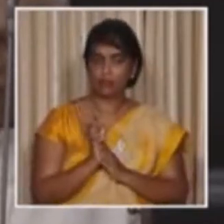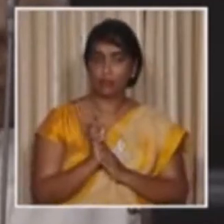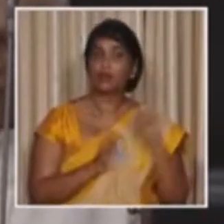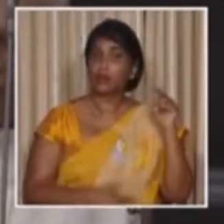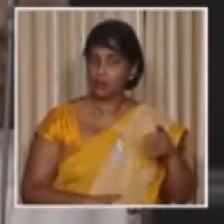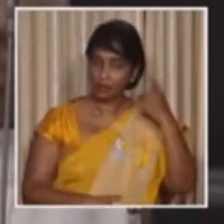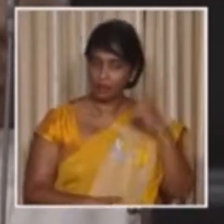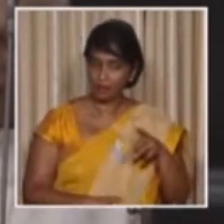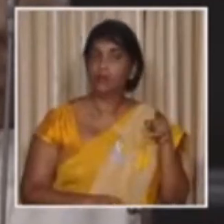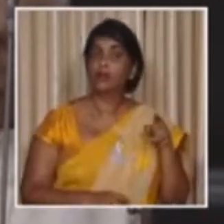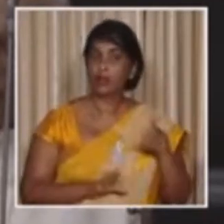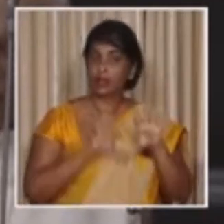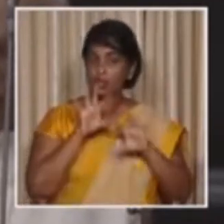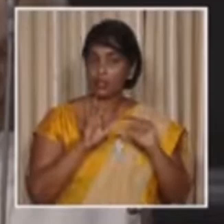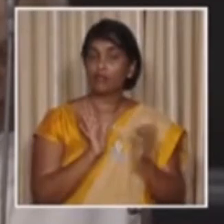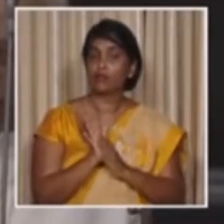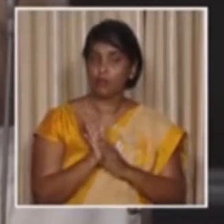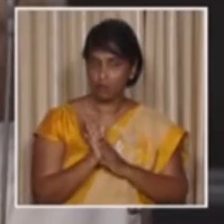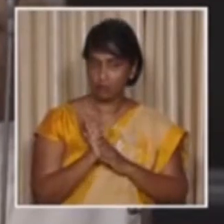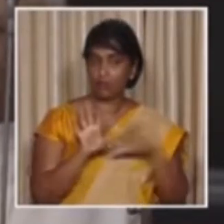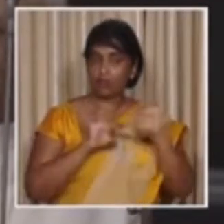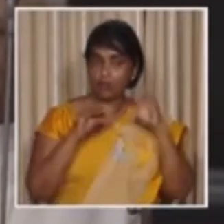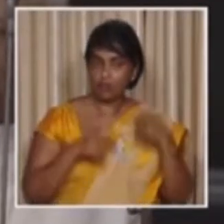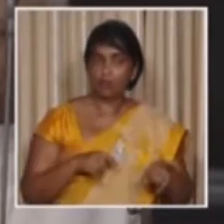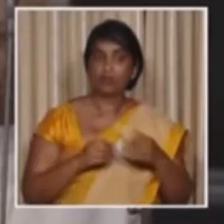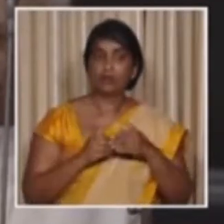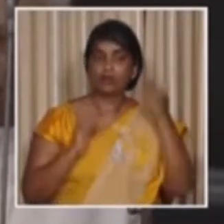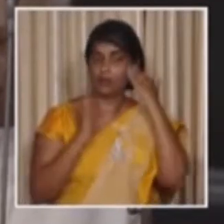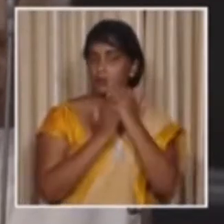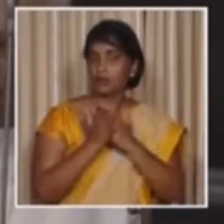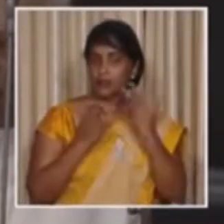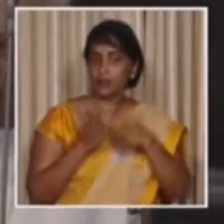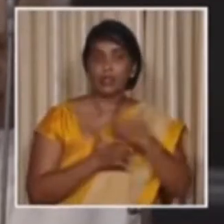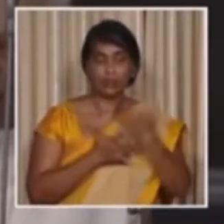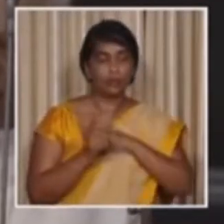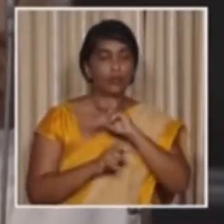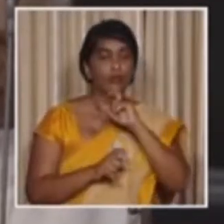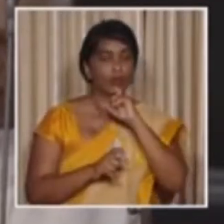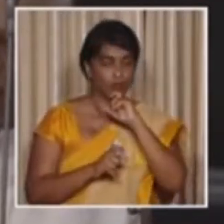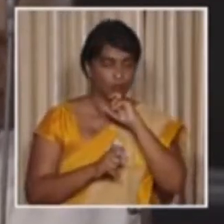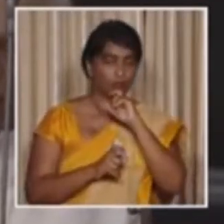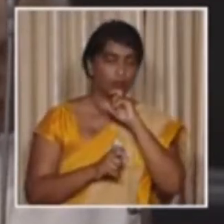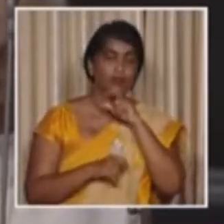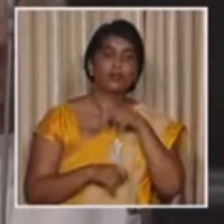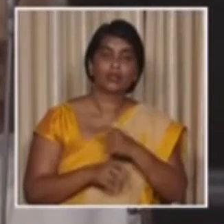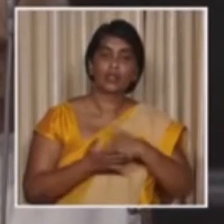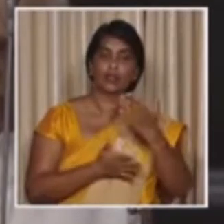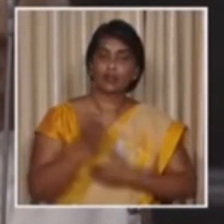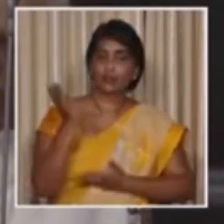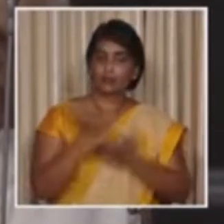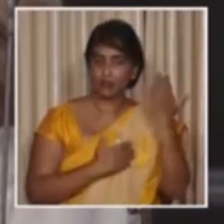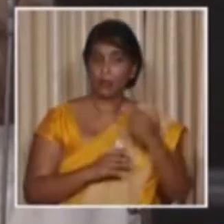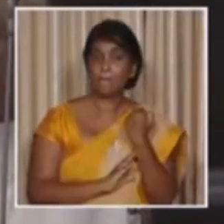ඒ නිසා ඒ තේරුම්කාරක සභාව පත් කරලා මේ කරුණ ඔක්කොම අරගෙන වාර්තා කරලා ශ්‍රේෂ්ඨාධිකරණයට මේ වාර්තාව යවන්න කියලා.